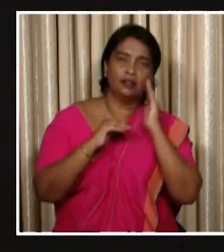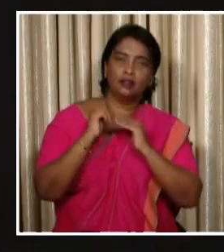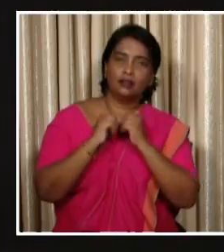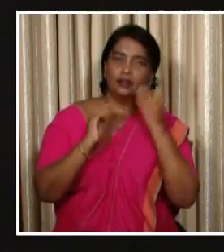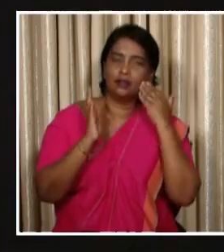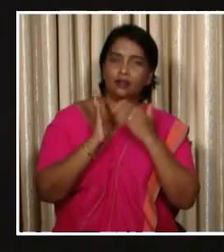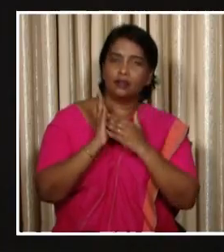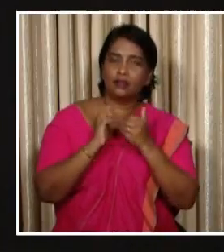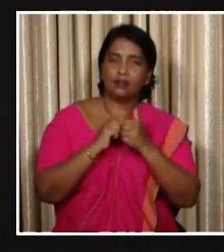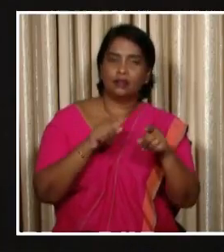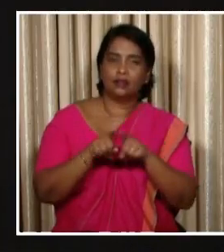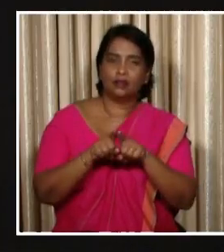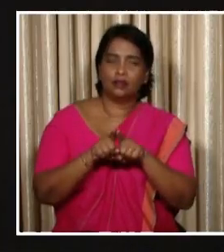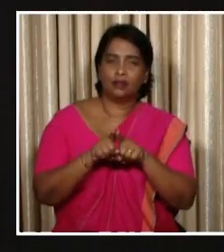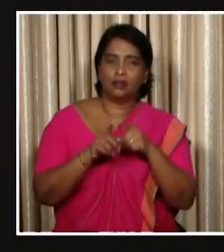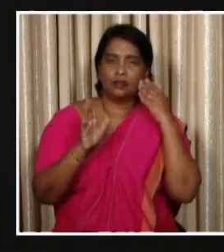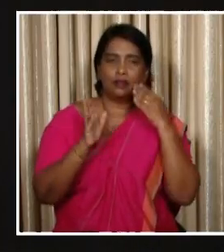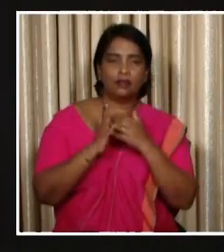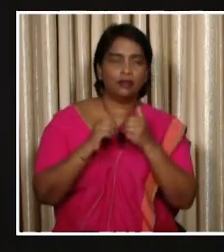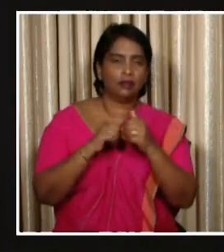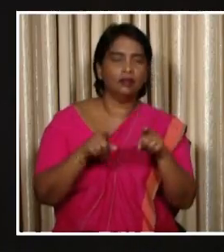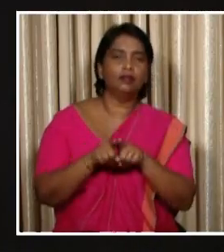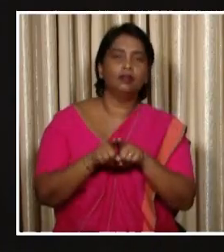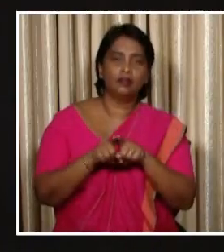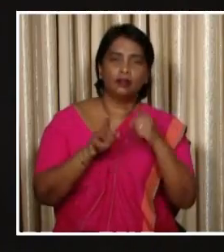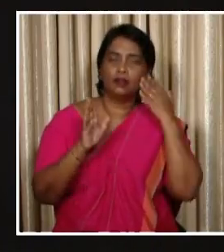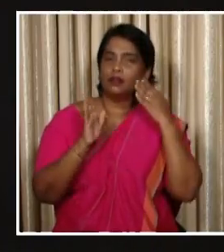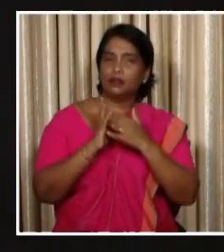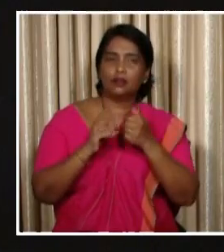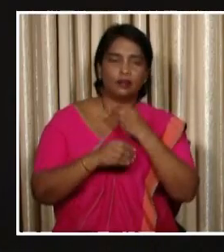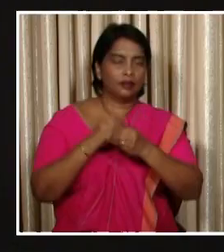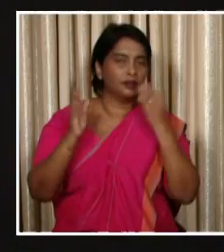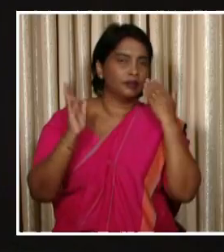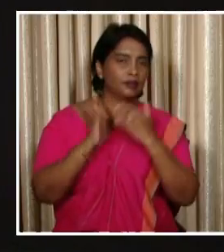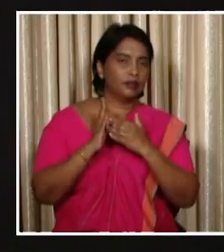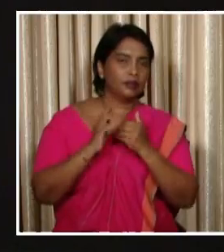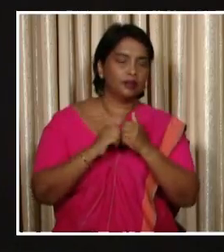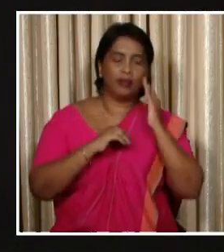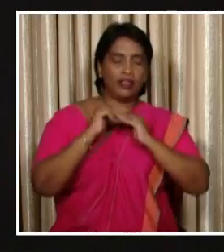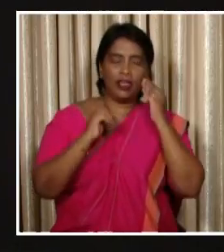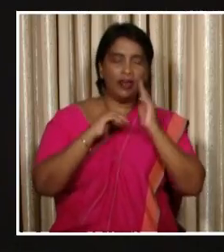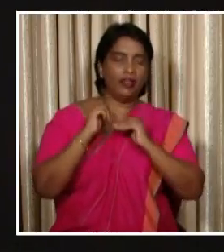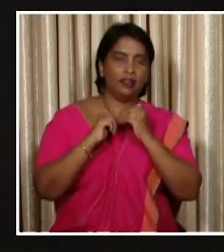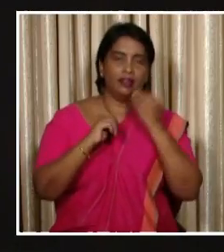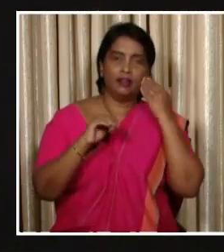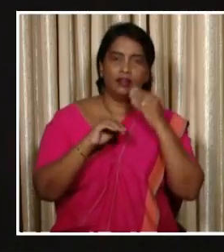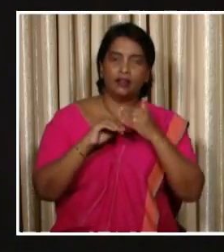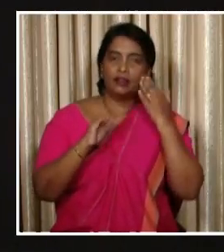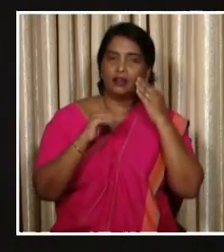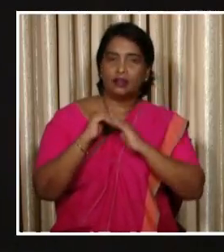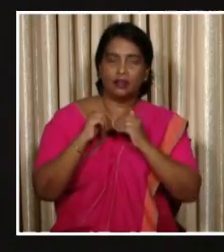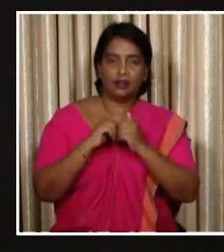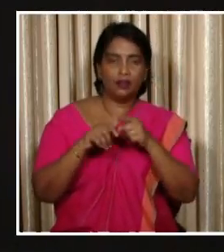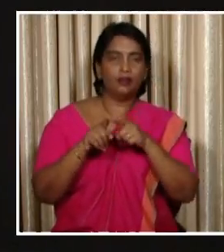පුරවැසියෝ විරුද්ධ වුණේ. ඒ වගේම ඩීල් මත පදනම් වුණු ව්‍යාපෘතිවල ආයෝජනය කිරීමටයි රටක් විදියට විරුද්ධ